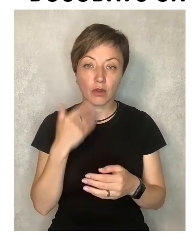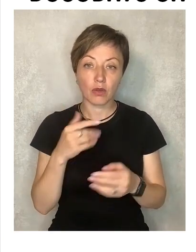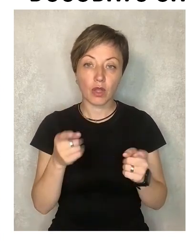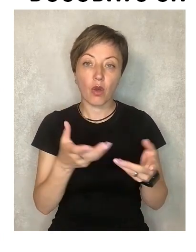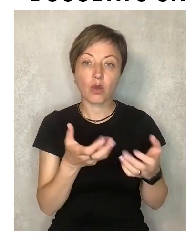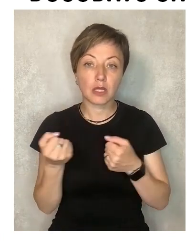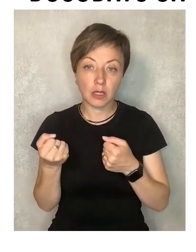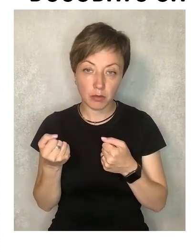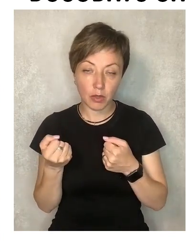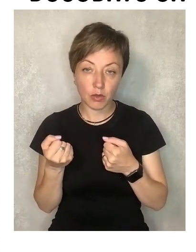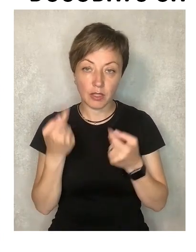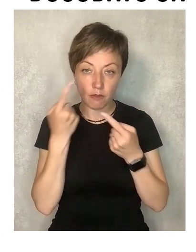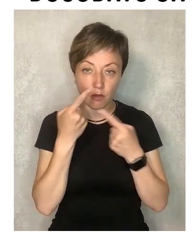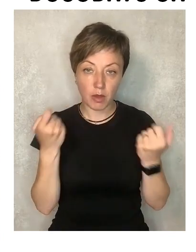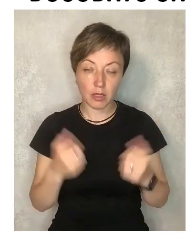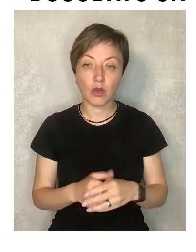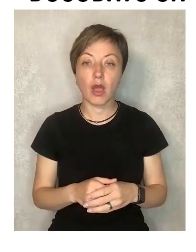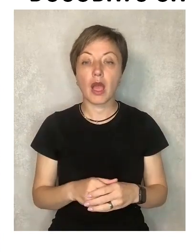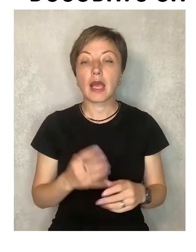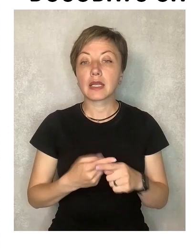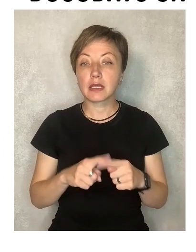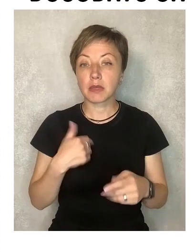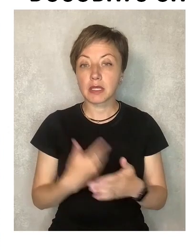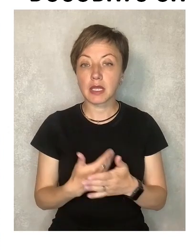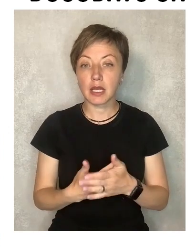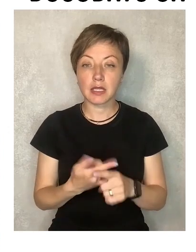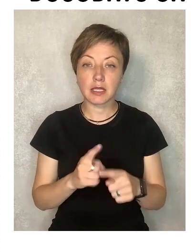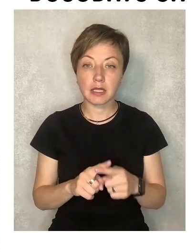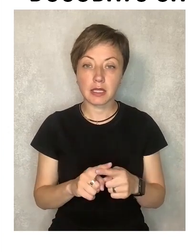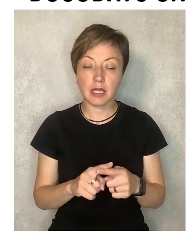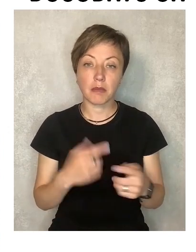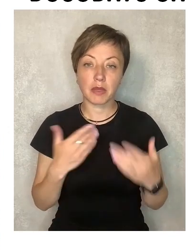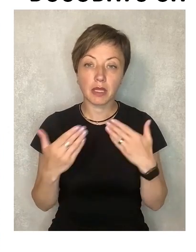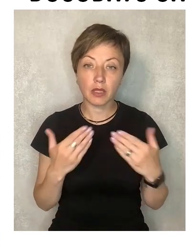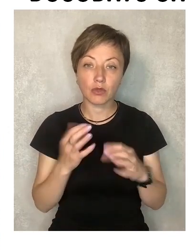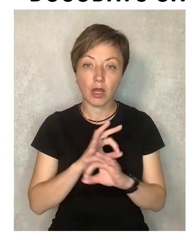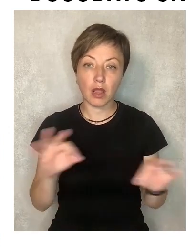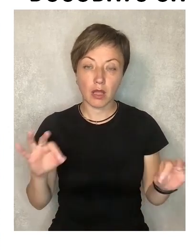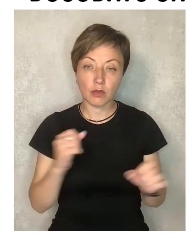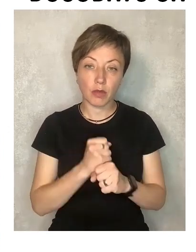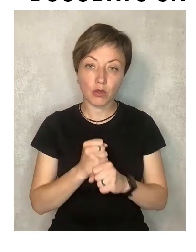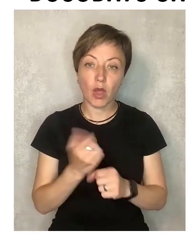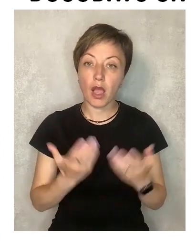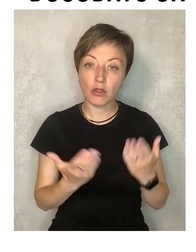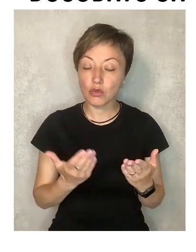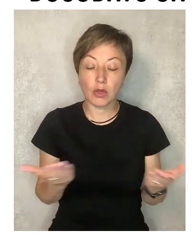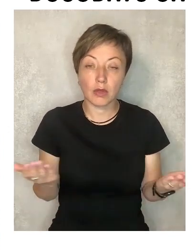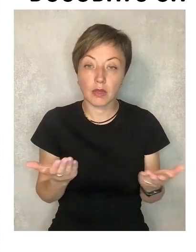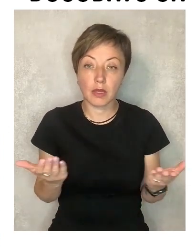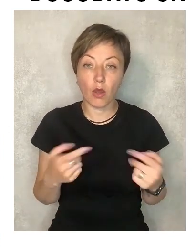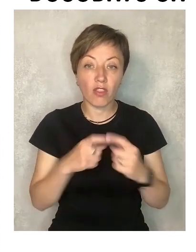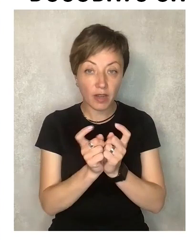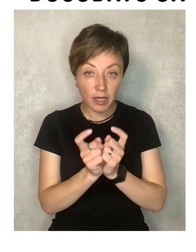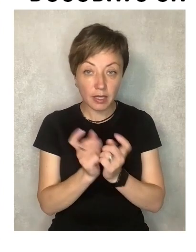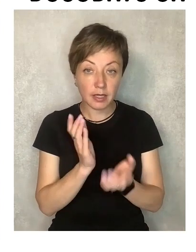отримають інформацію. От, тобто це, мені здається, цей деліберативний підхід, він дуже класно тут спрацює. Якщо ж там прямо є конфлікт,